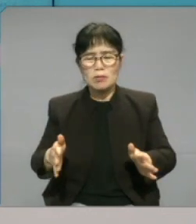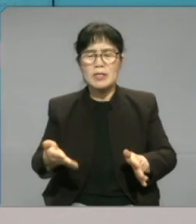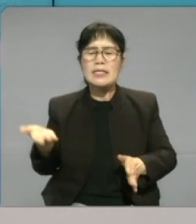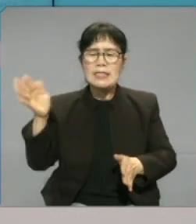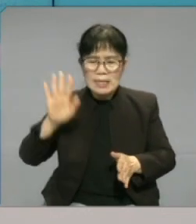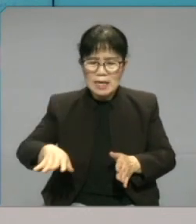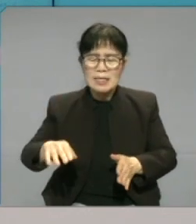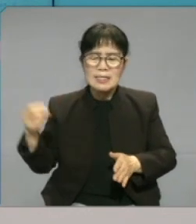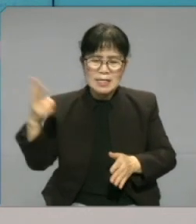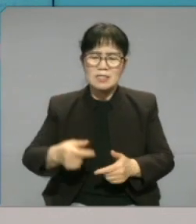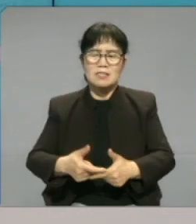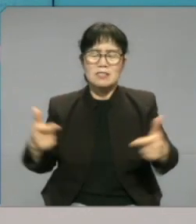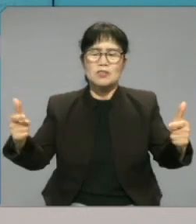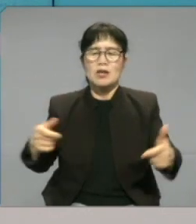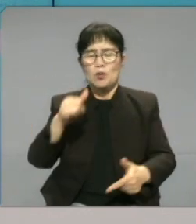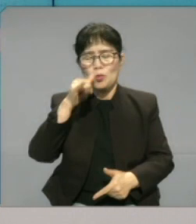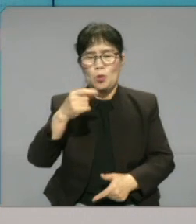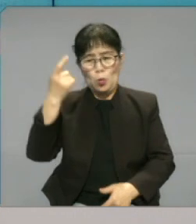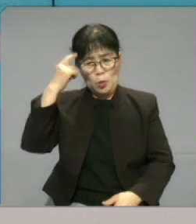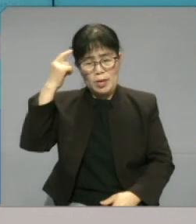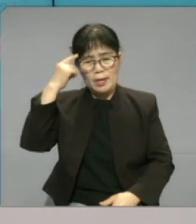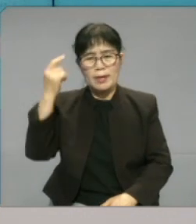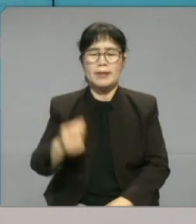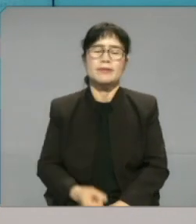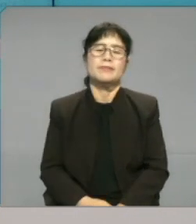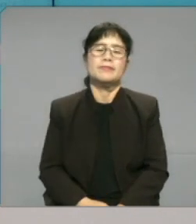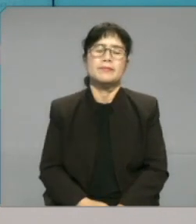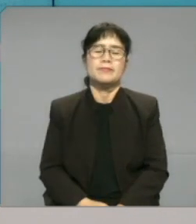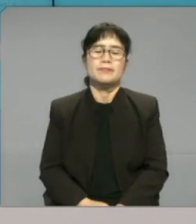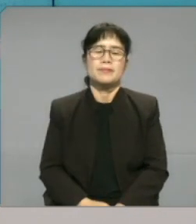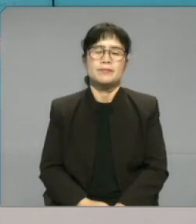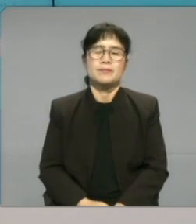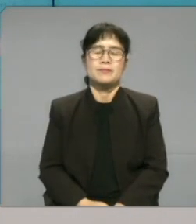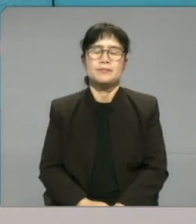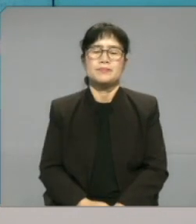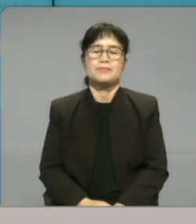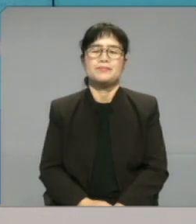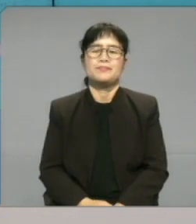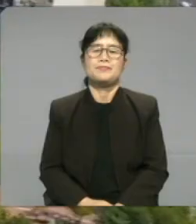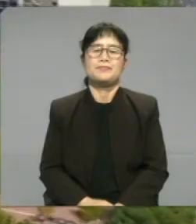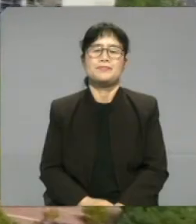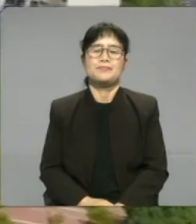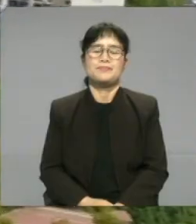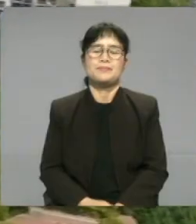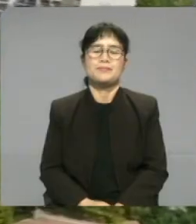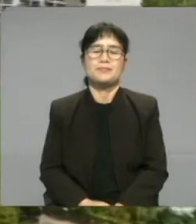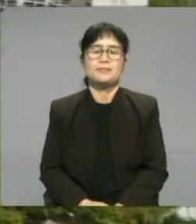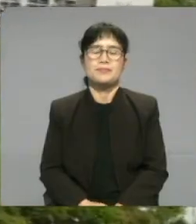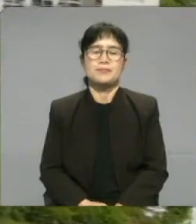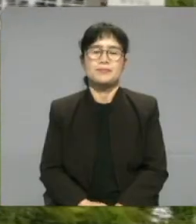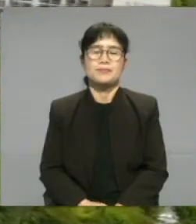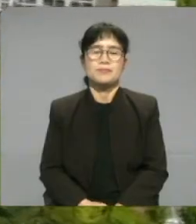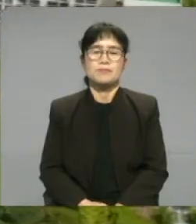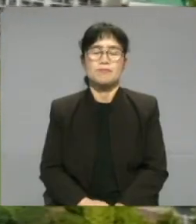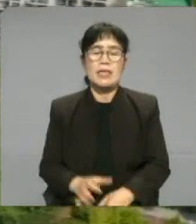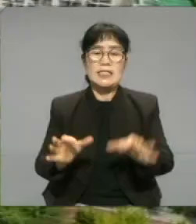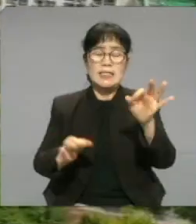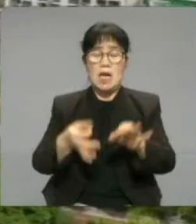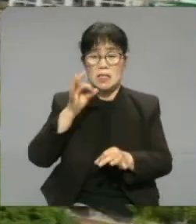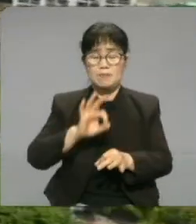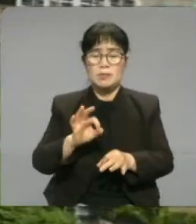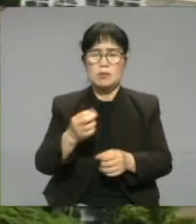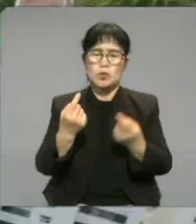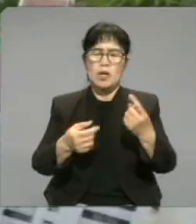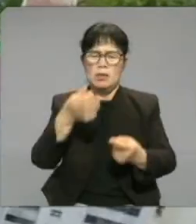늘어나고 있습니다 어찌 된 일일까요 유성훈 기자가 보도합니다 시장 금리보다